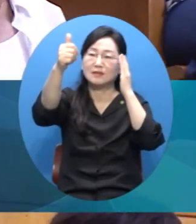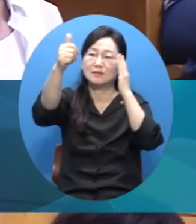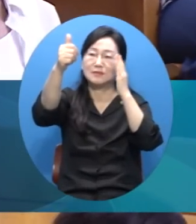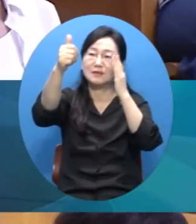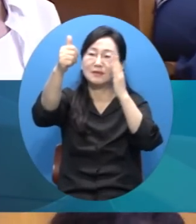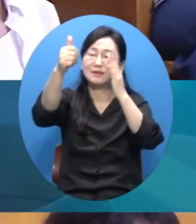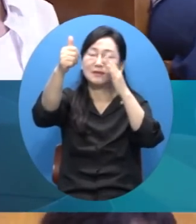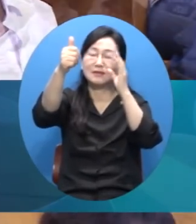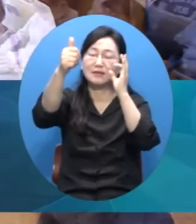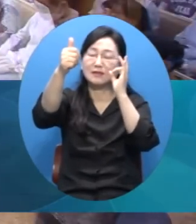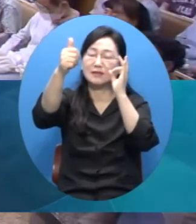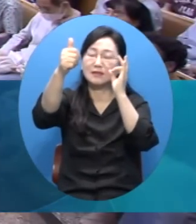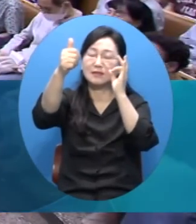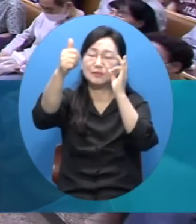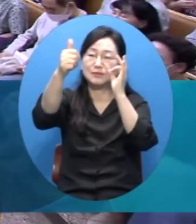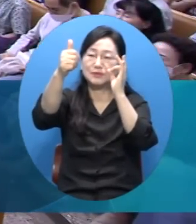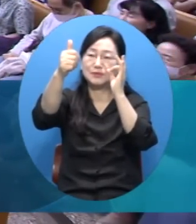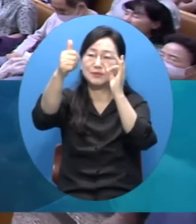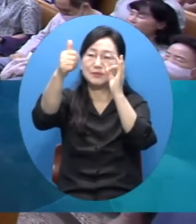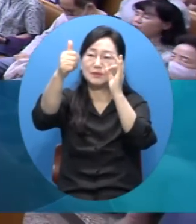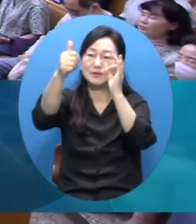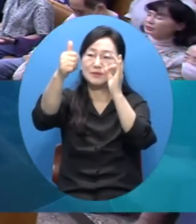주만